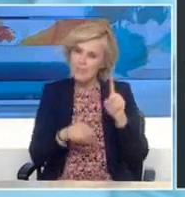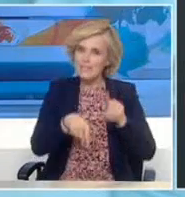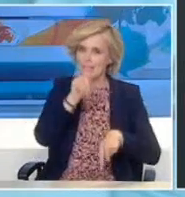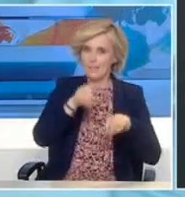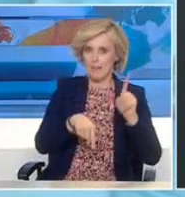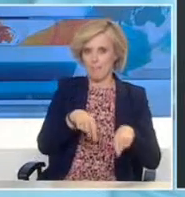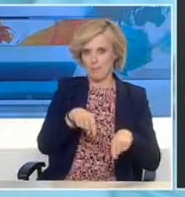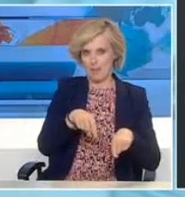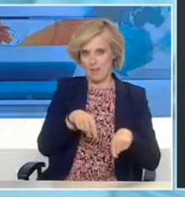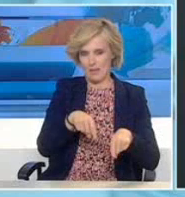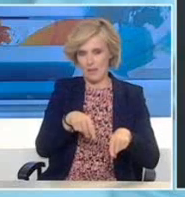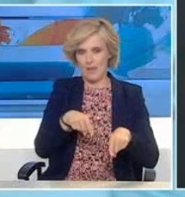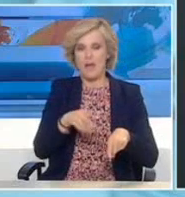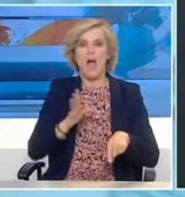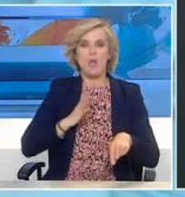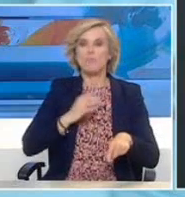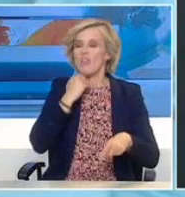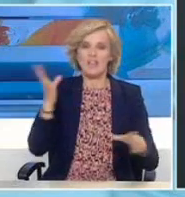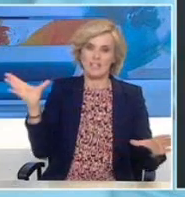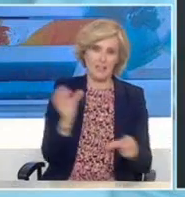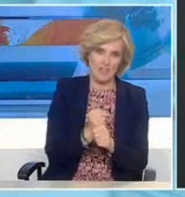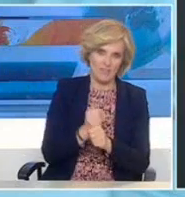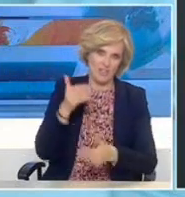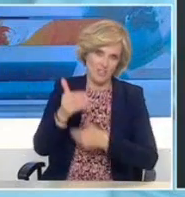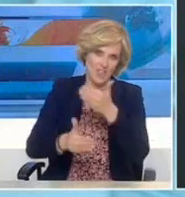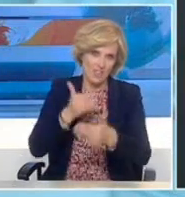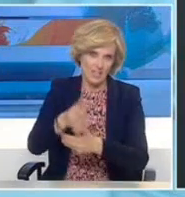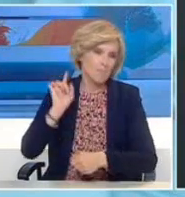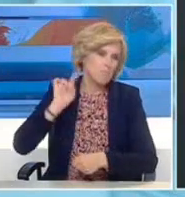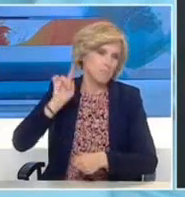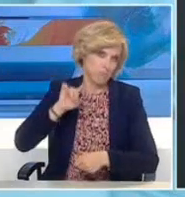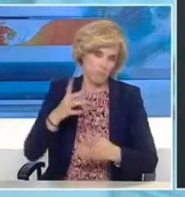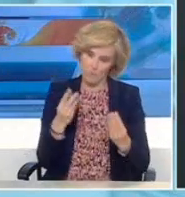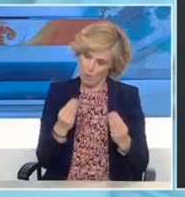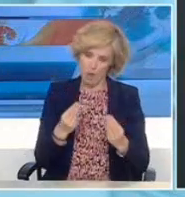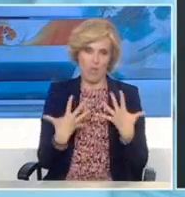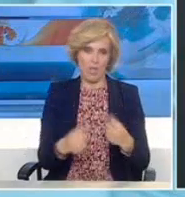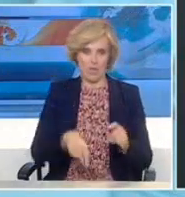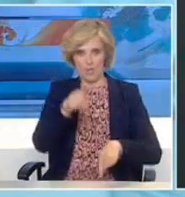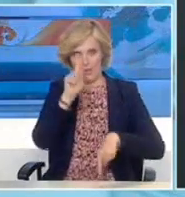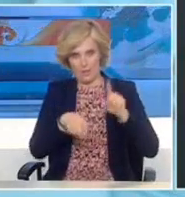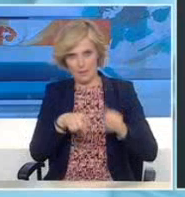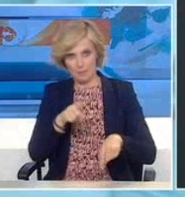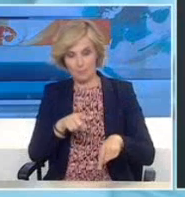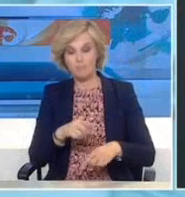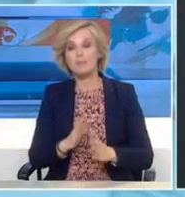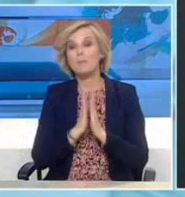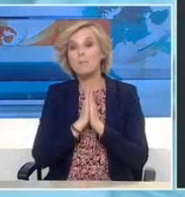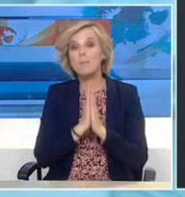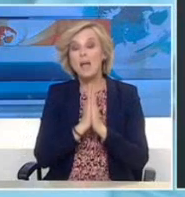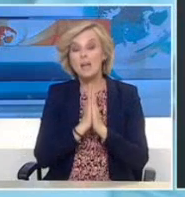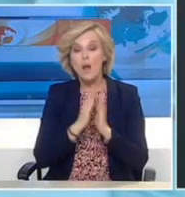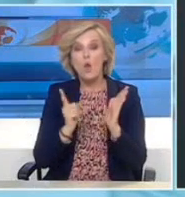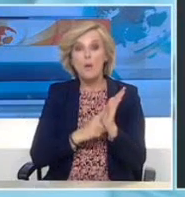κατάφερε να ολοκληρώσει την διαδικασία. Θα ήθελα να σας υπενθυμίσω σε κάθε περίπτωση την ανάγκη να λάβουμε